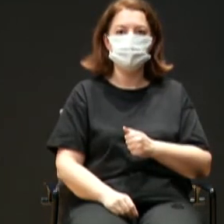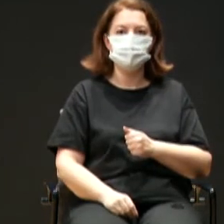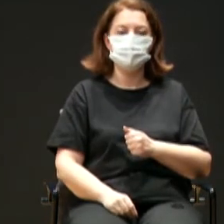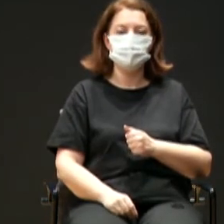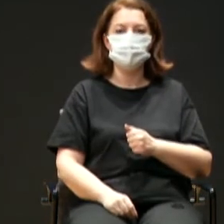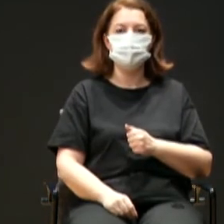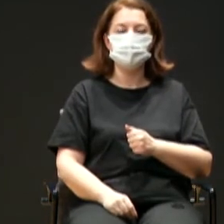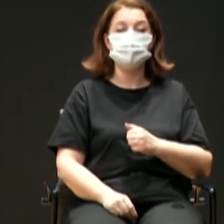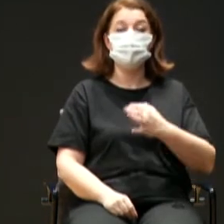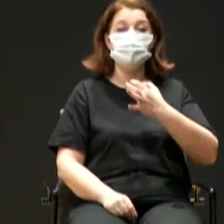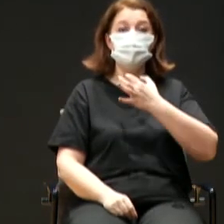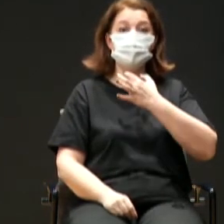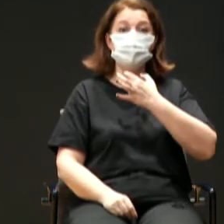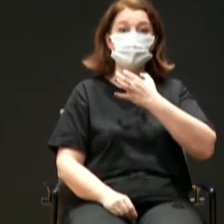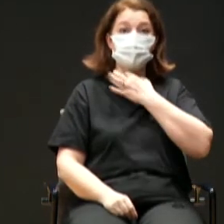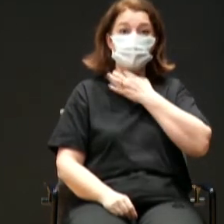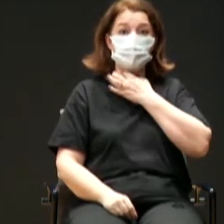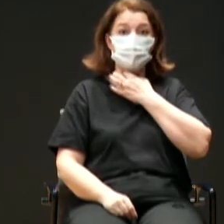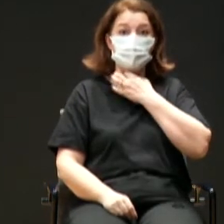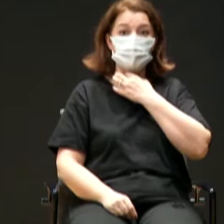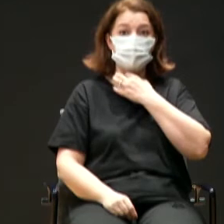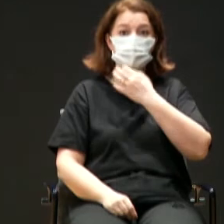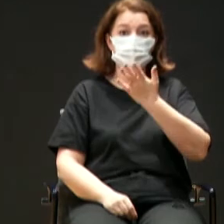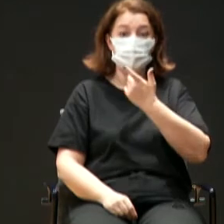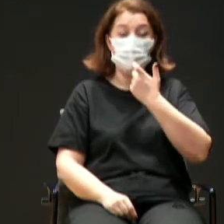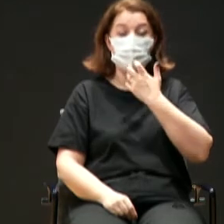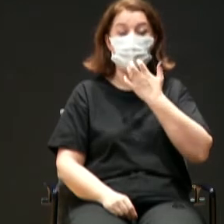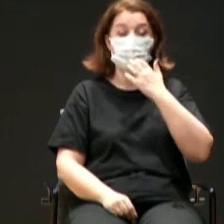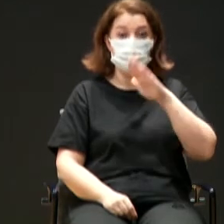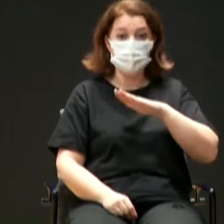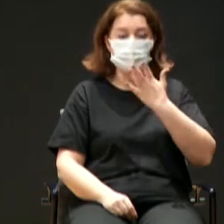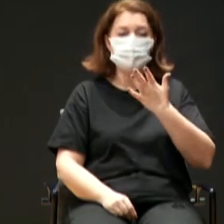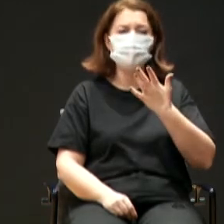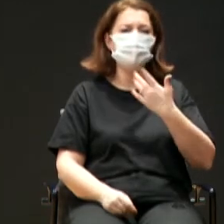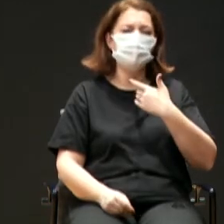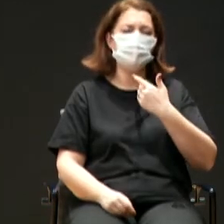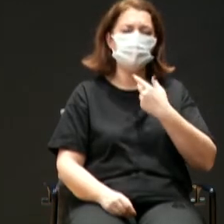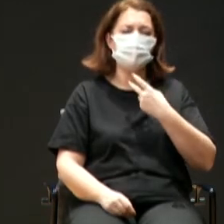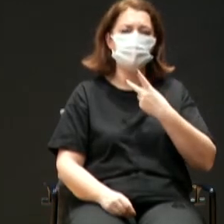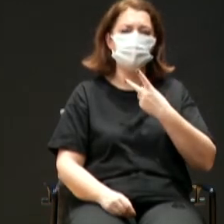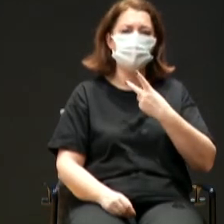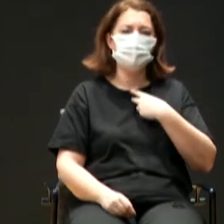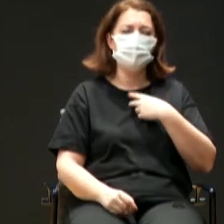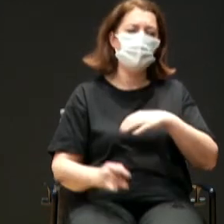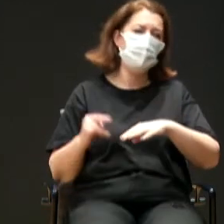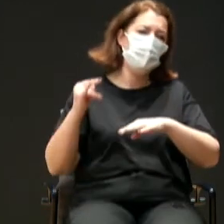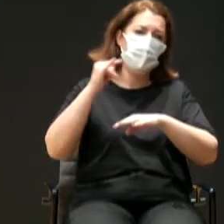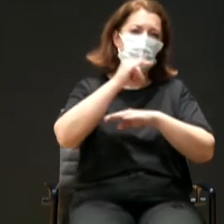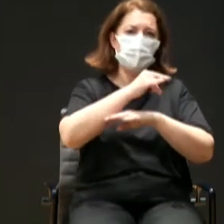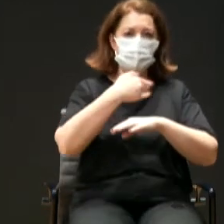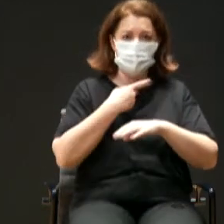Yani teşekkür bekliyorsunuz ya Sayın Başkan. Bakın havaalanı yaptık, İstanbul havaalanı yaptık, teşekkür mü